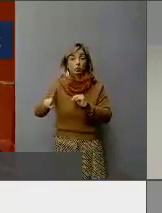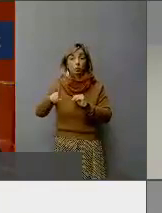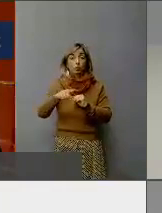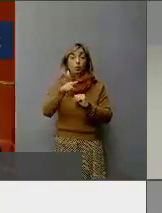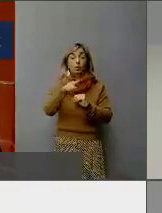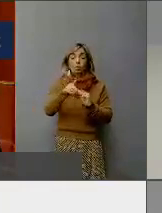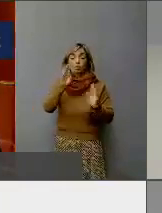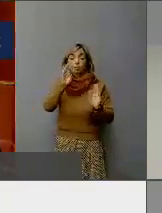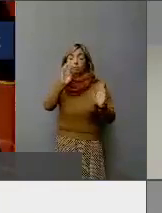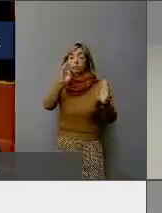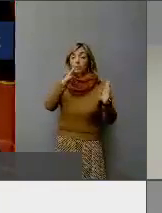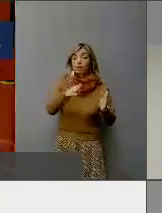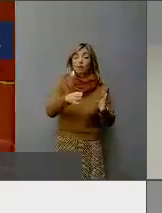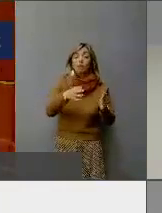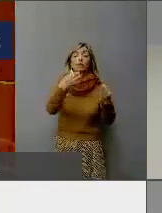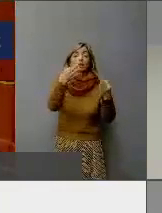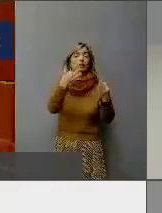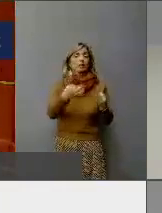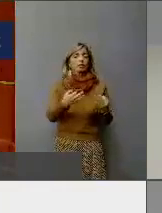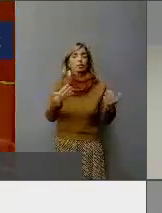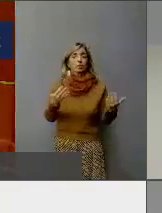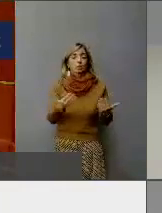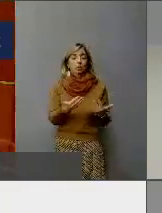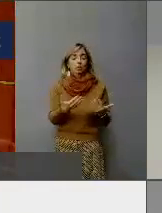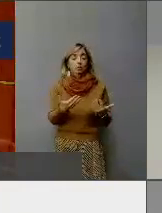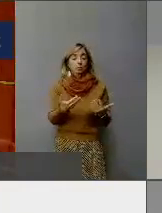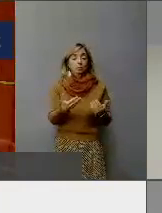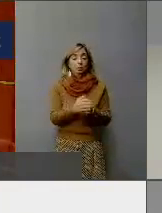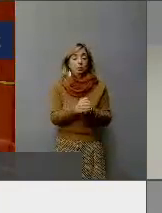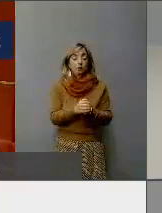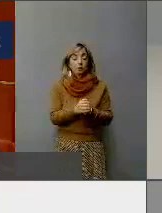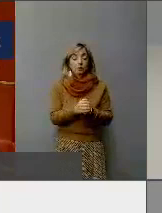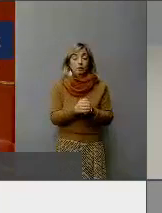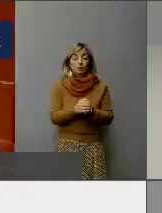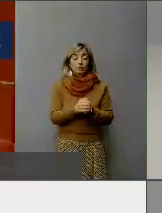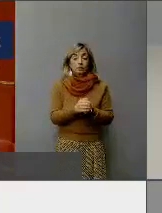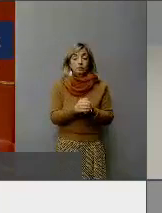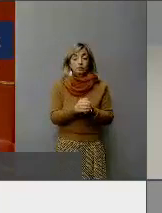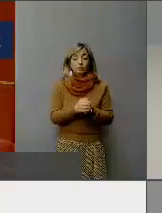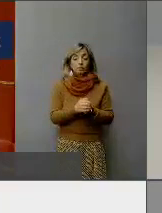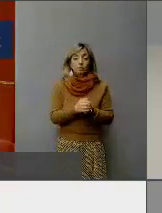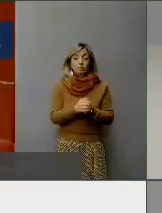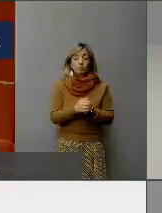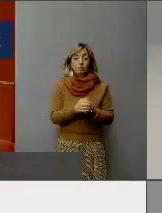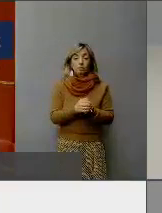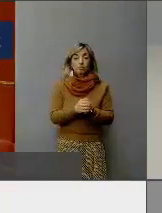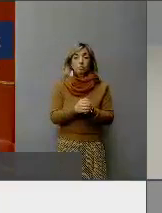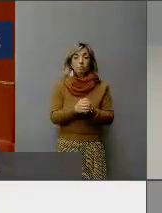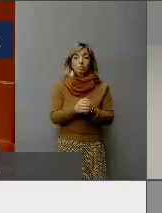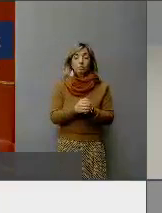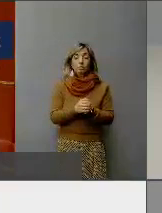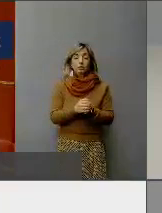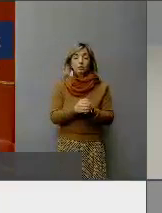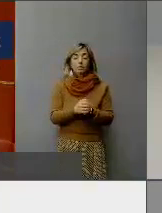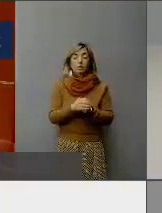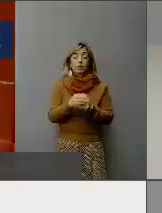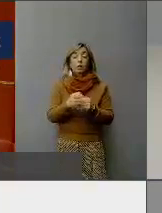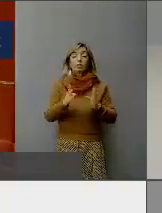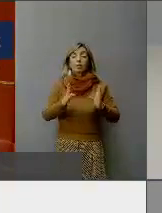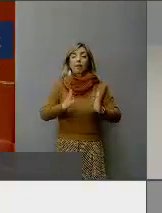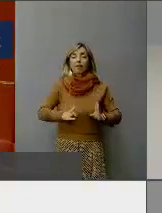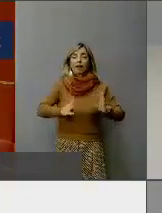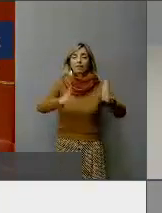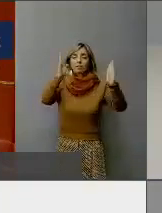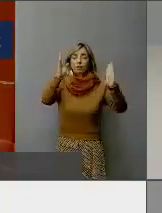questo a questa decisione un po come dire io penso un po contraddittoria legata a una demolizione parziale di un caseggiato